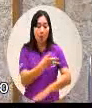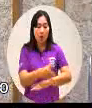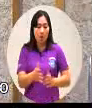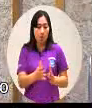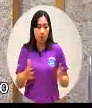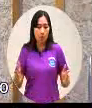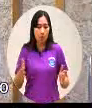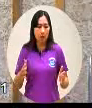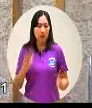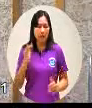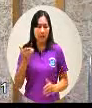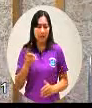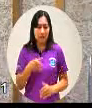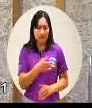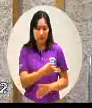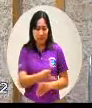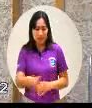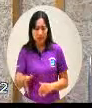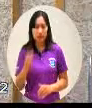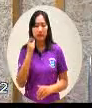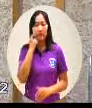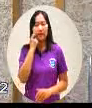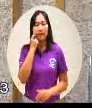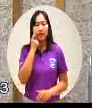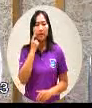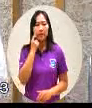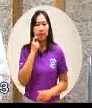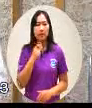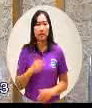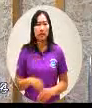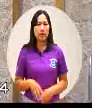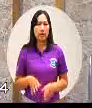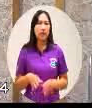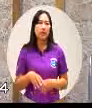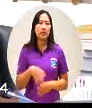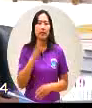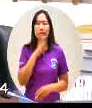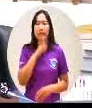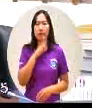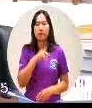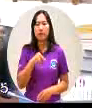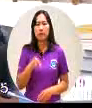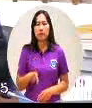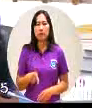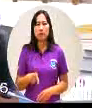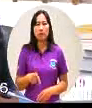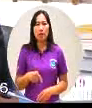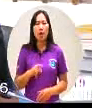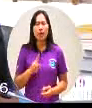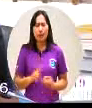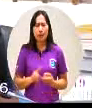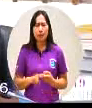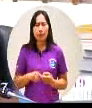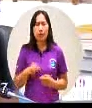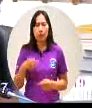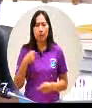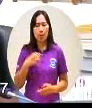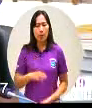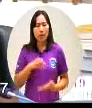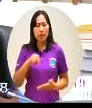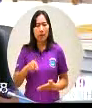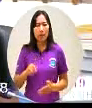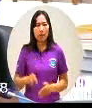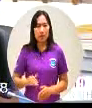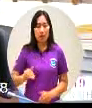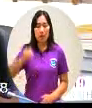来这个各爱抽水站加速排水。 让请坐啦，不对啦，这个因为我来讲过， 所以这个我有在经营， 有一个高低